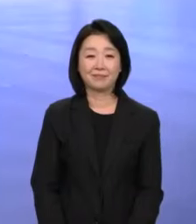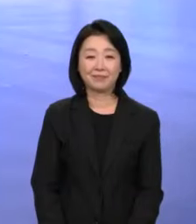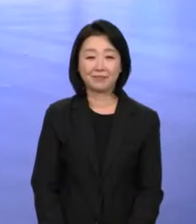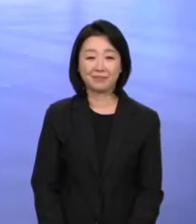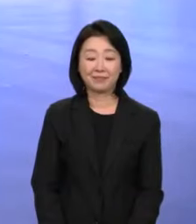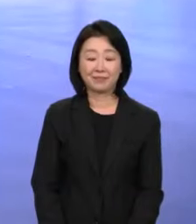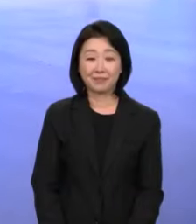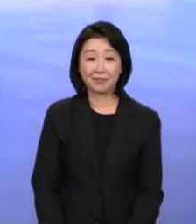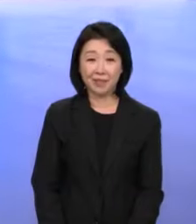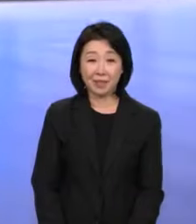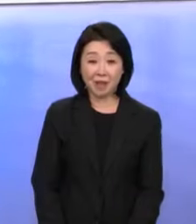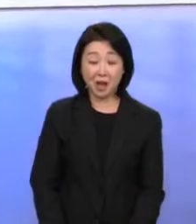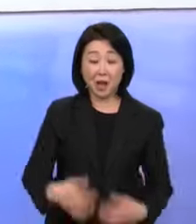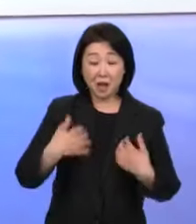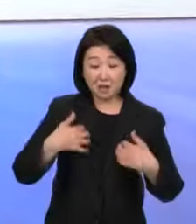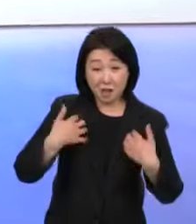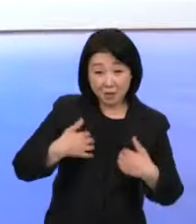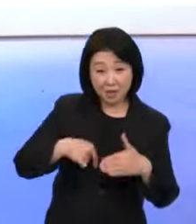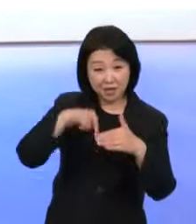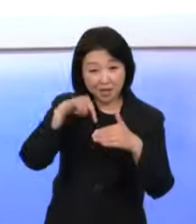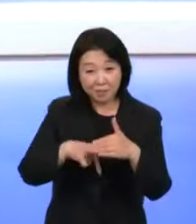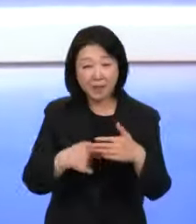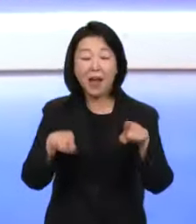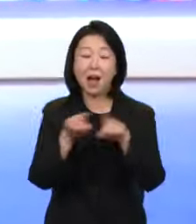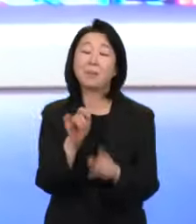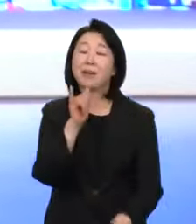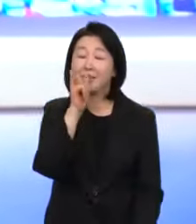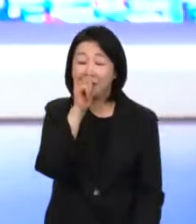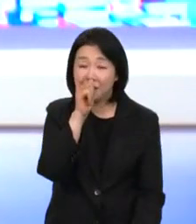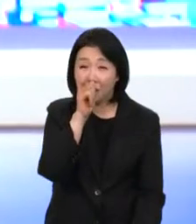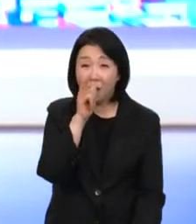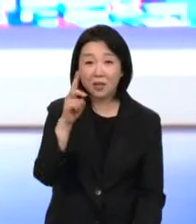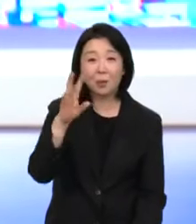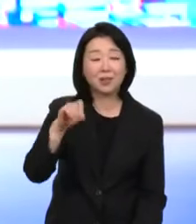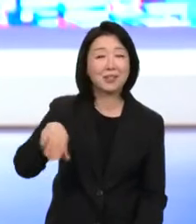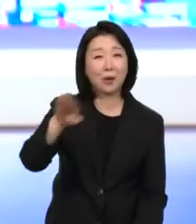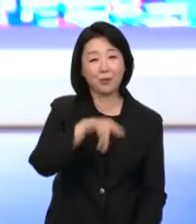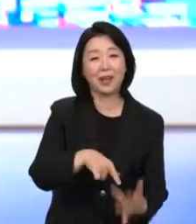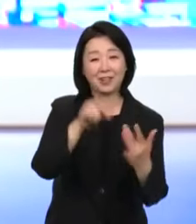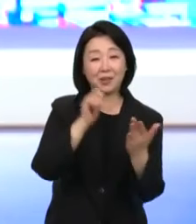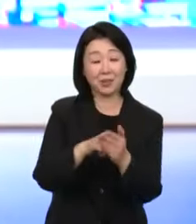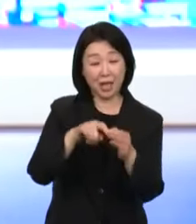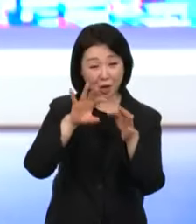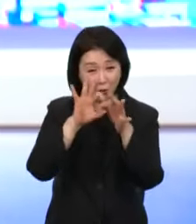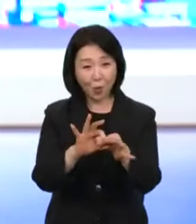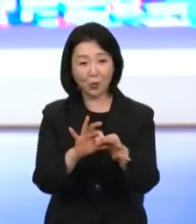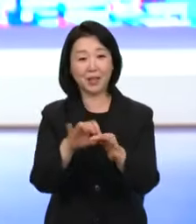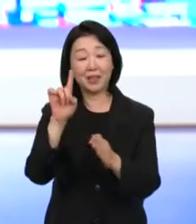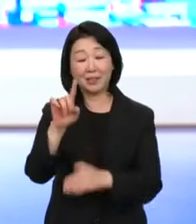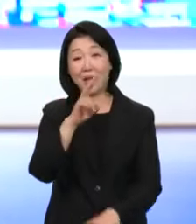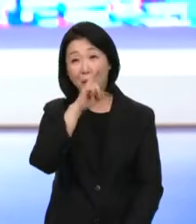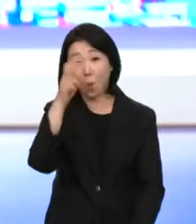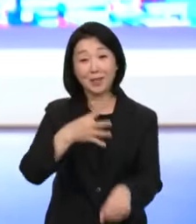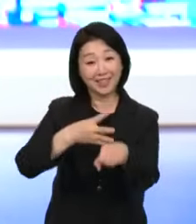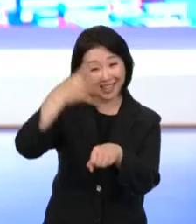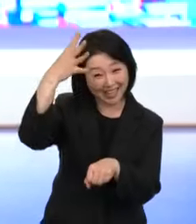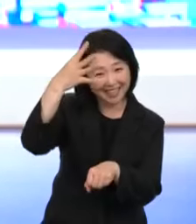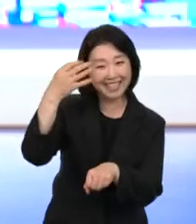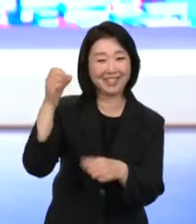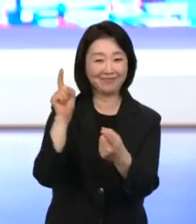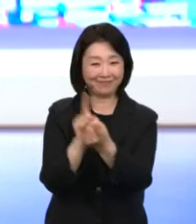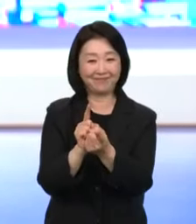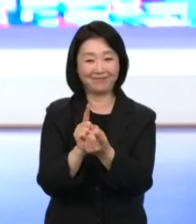깊이와 재미를 모두 갖춘 JTBC 총선 개표 방송 2024 우리의 선택 로그인. 내일 오후 4시에